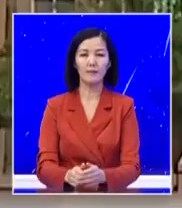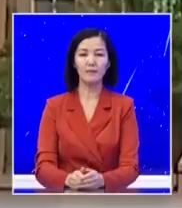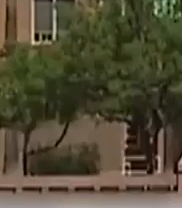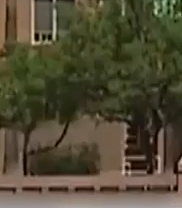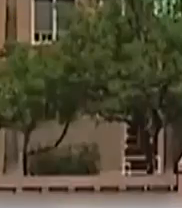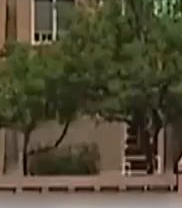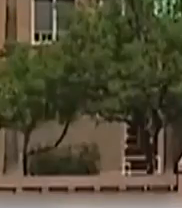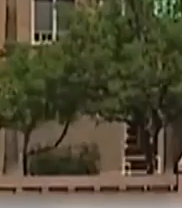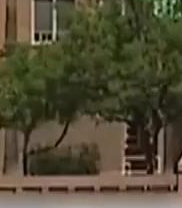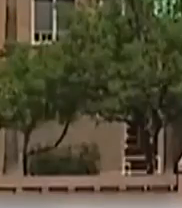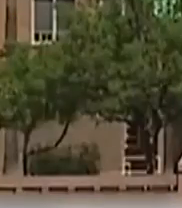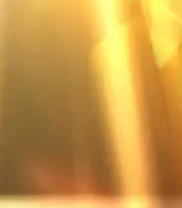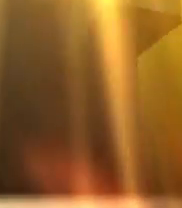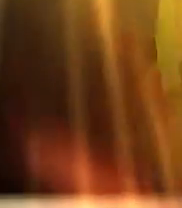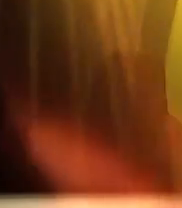телеарнасы.